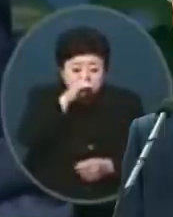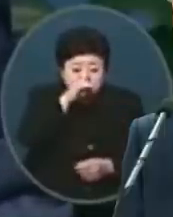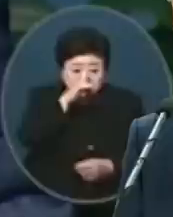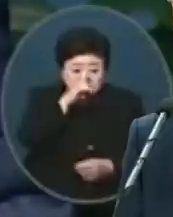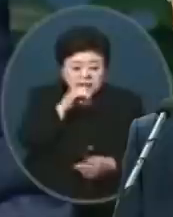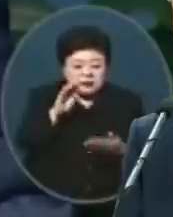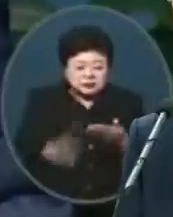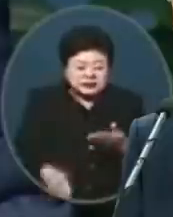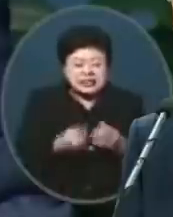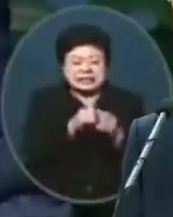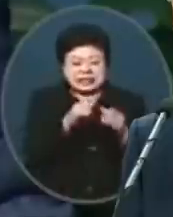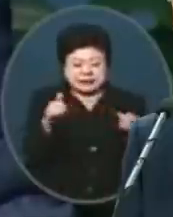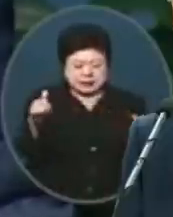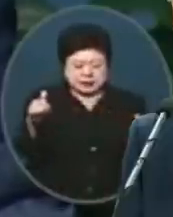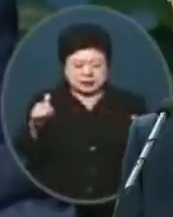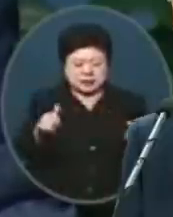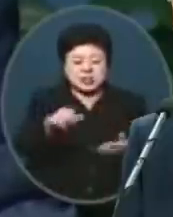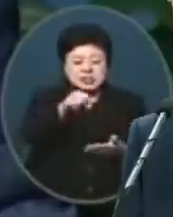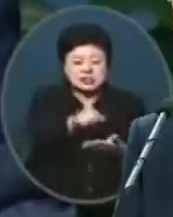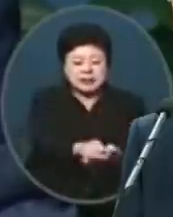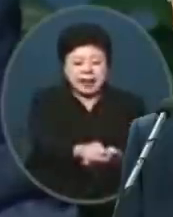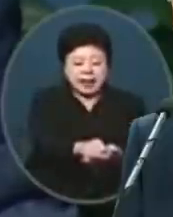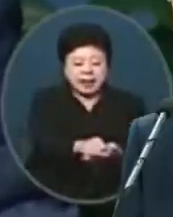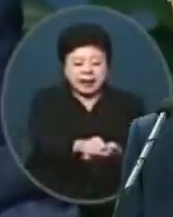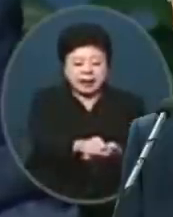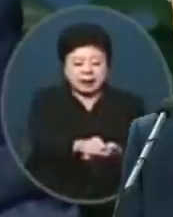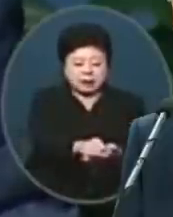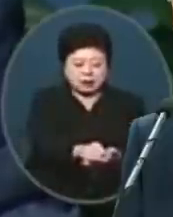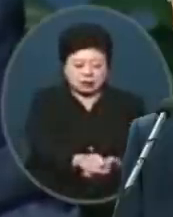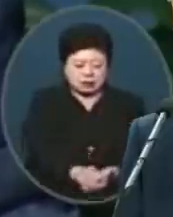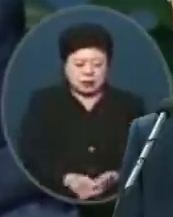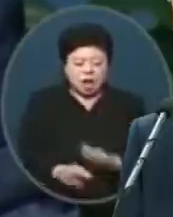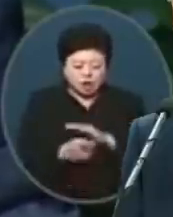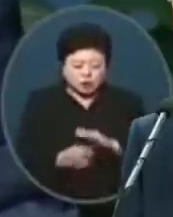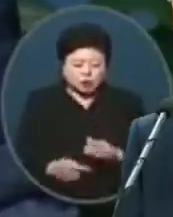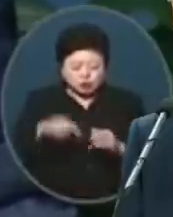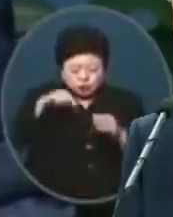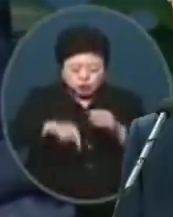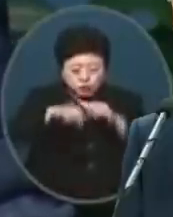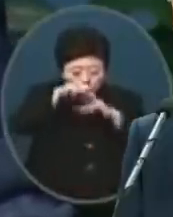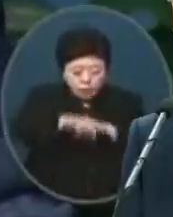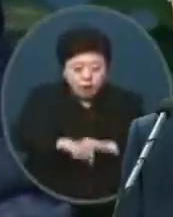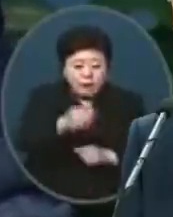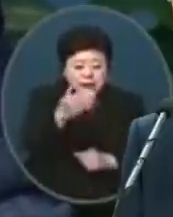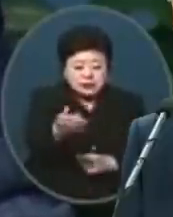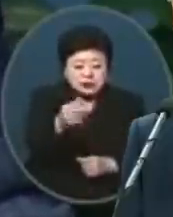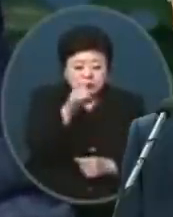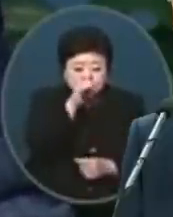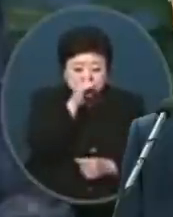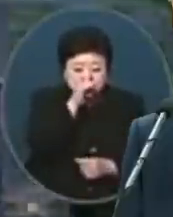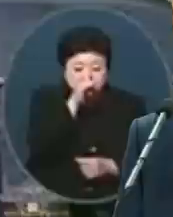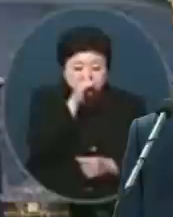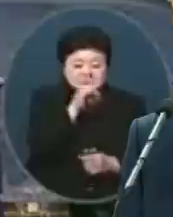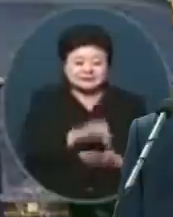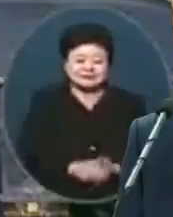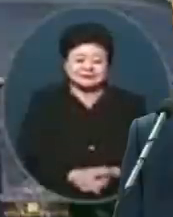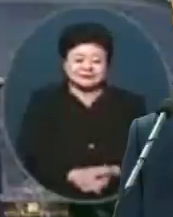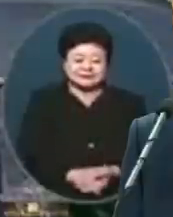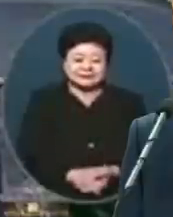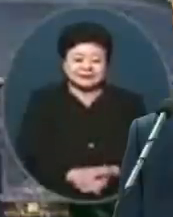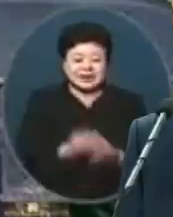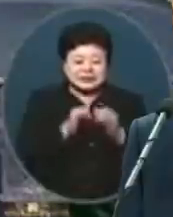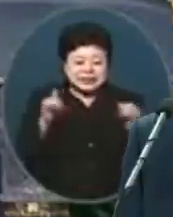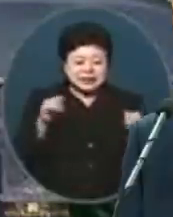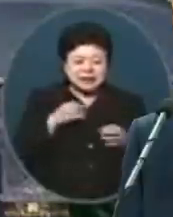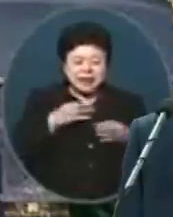그 아래에 있는 사람들을 지배하고 도적질하고 죽이고 멸망시키는 일을 하고 있는 것입니다.